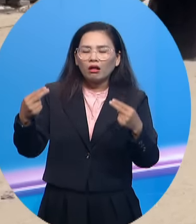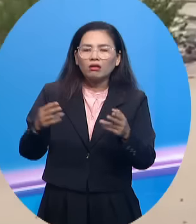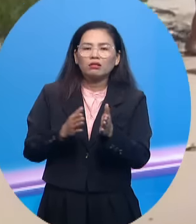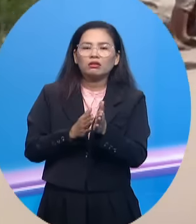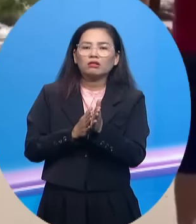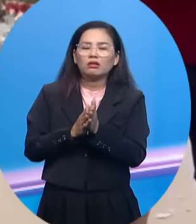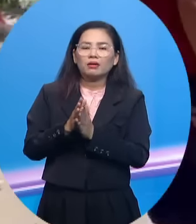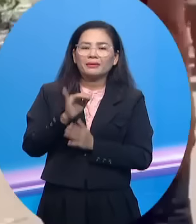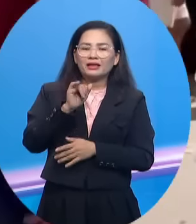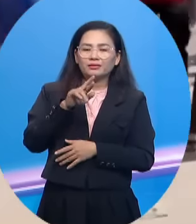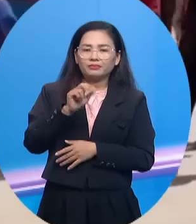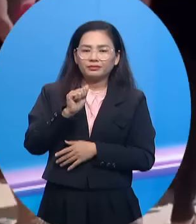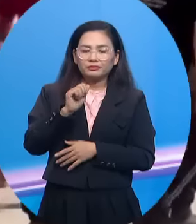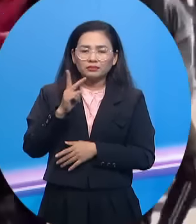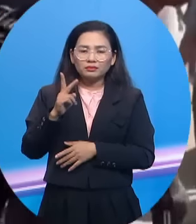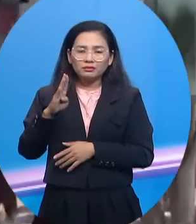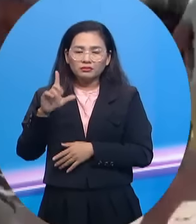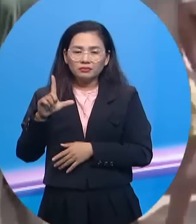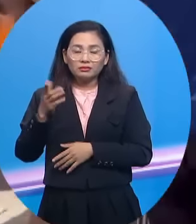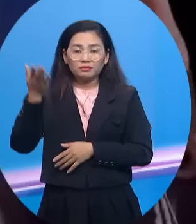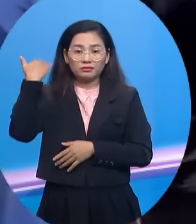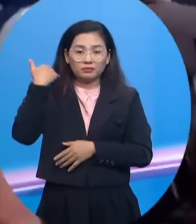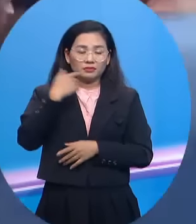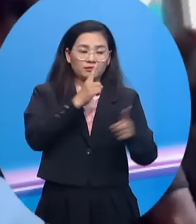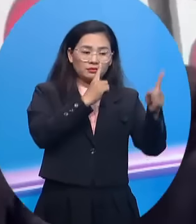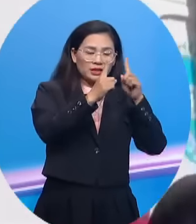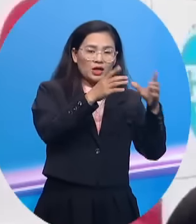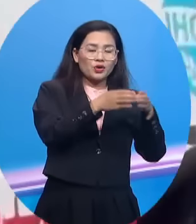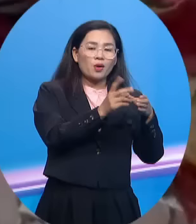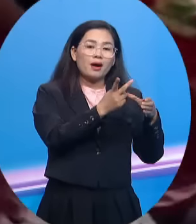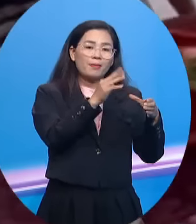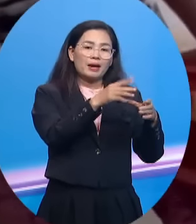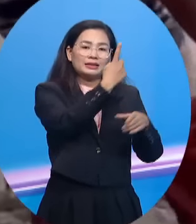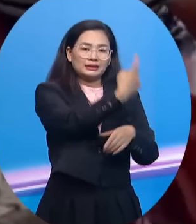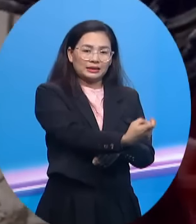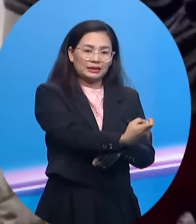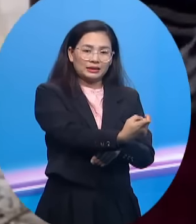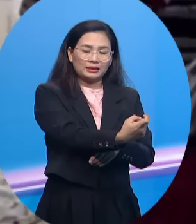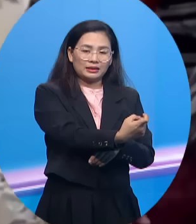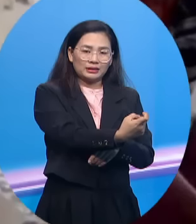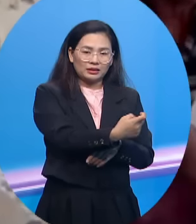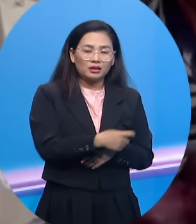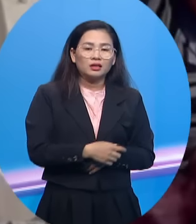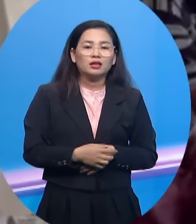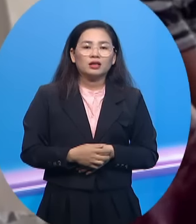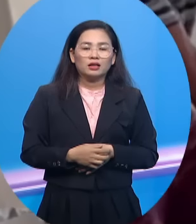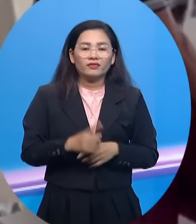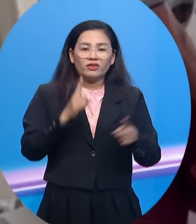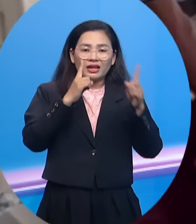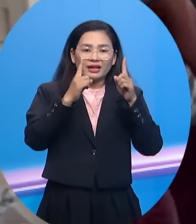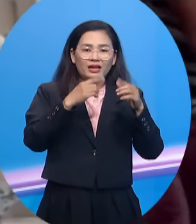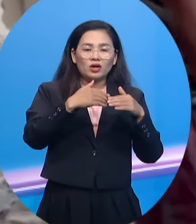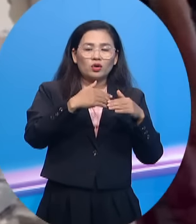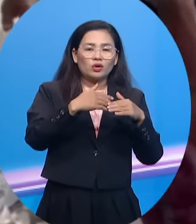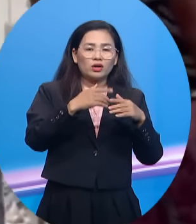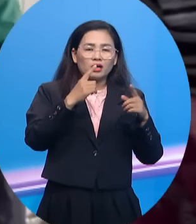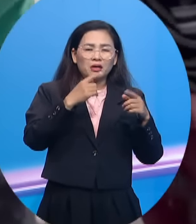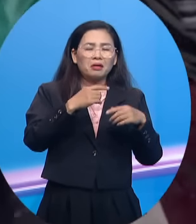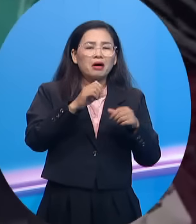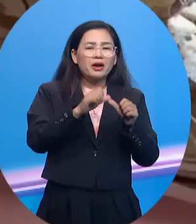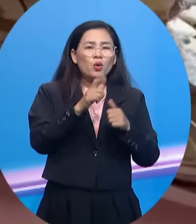từ Iran và Hezbollah sau vụ ám sát thủ lĩnh Hamas Ismail Haniyeh tại Tehran và một lãnh đạo cấp cao của Hezbollah